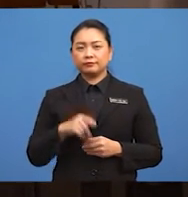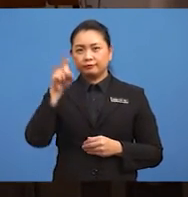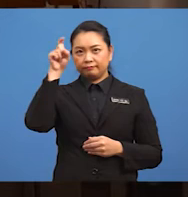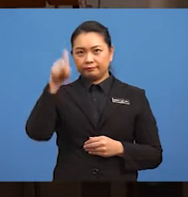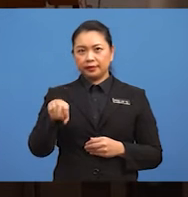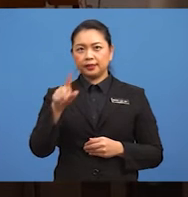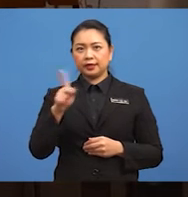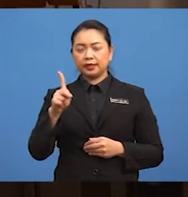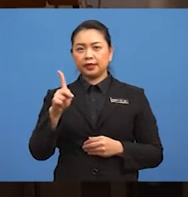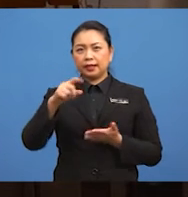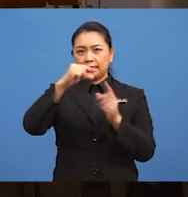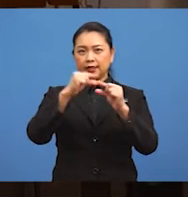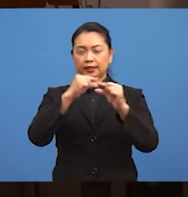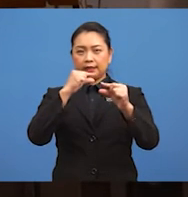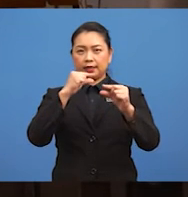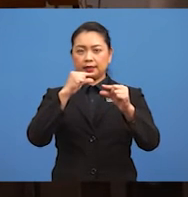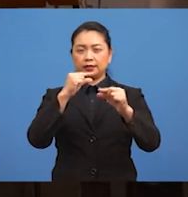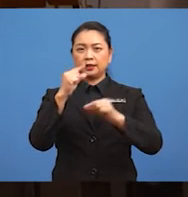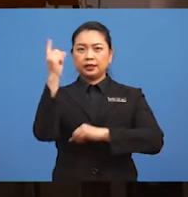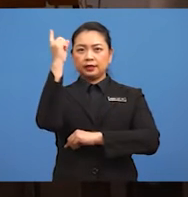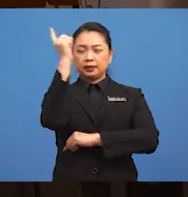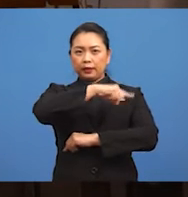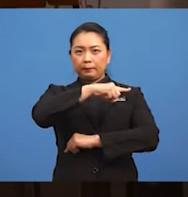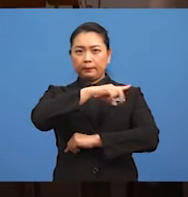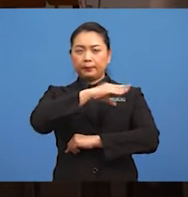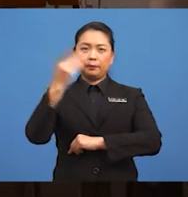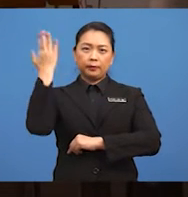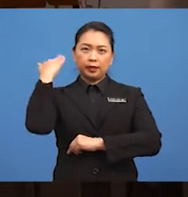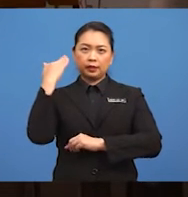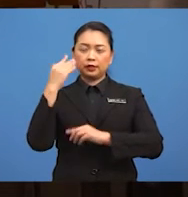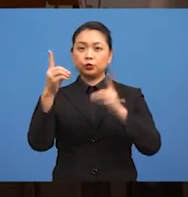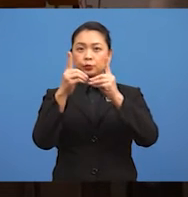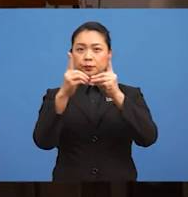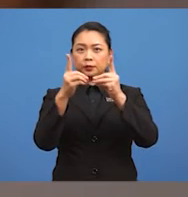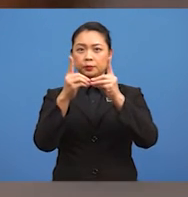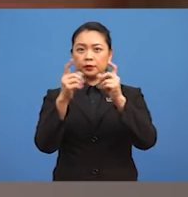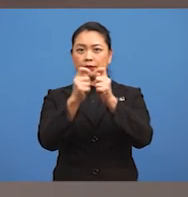Pastikan garisan pemadan badan hadapan dan badan belakang bertemu.